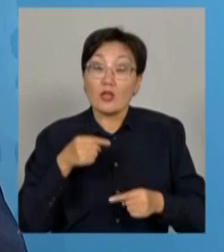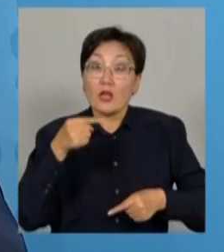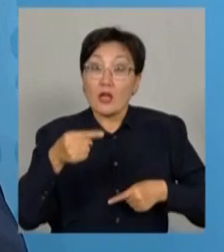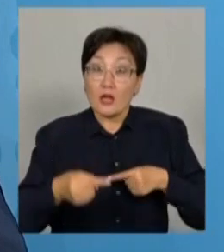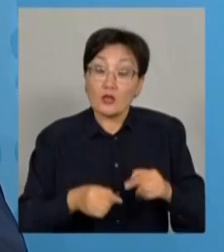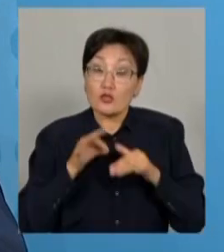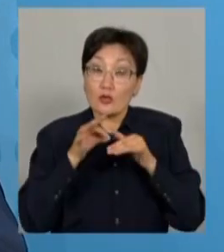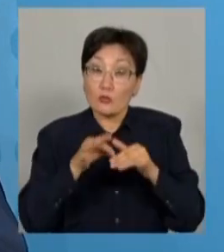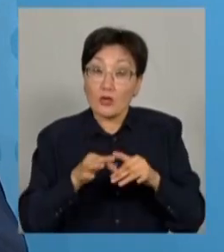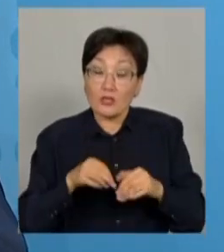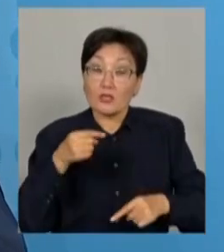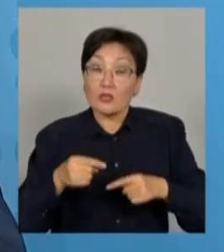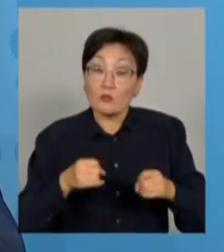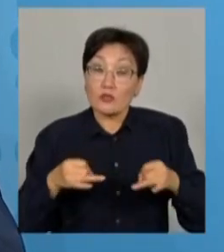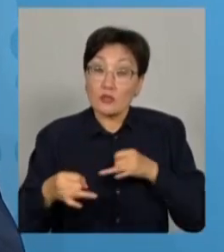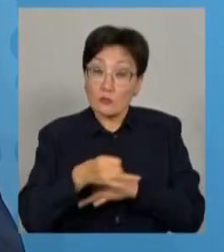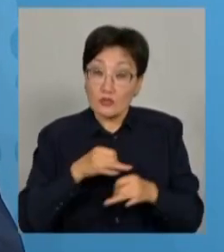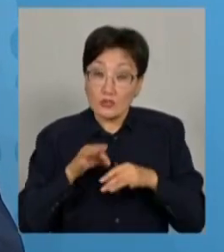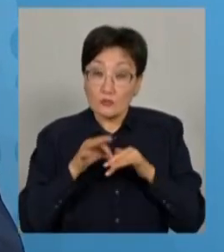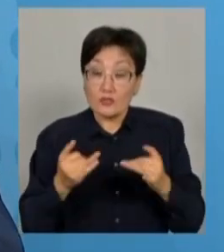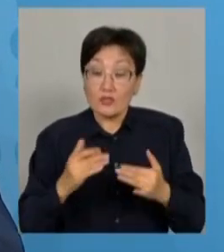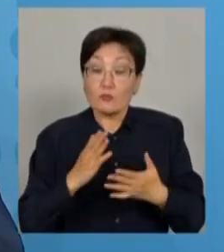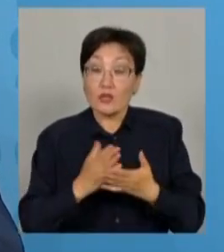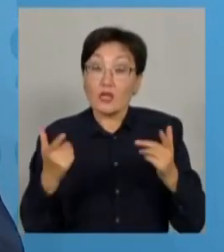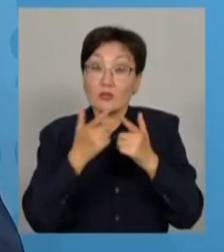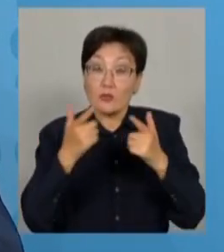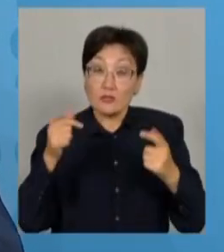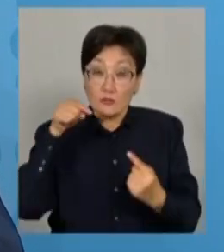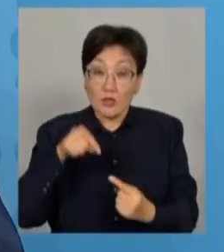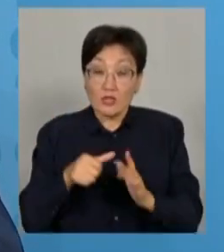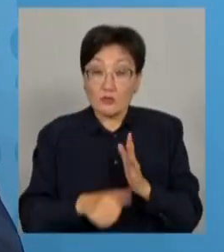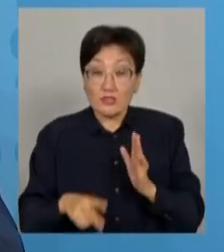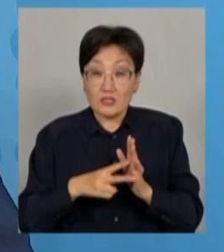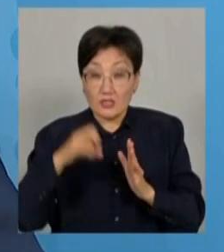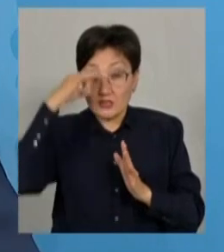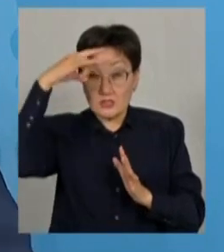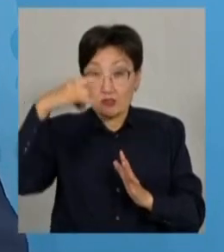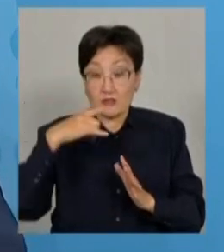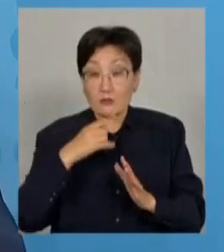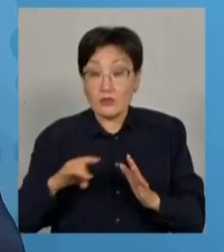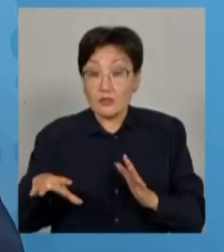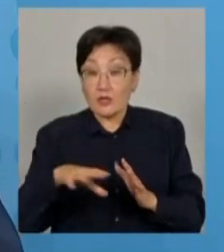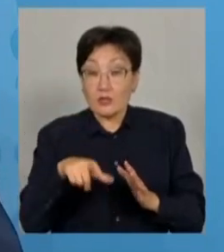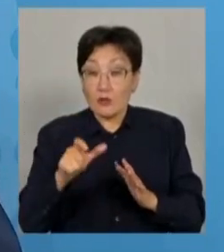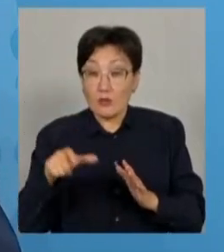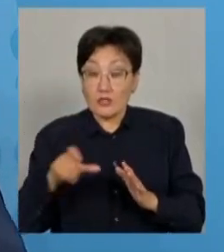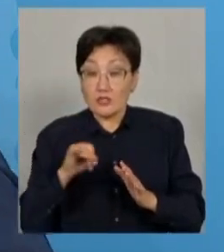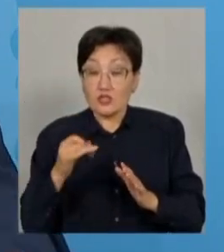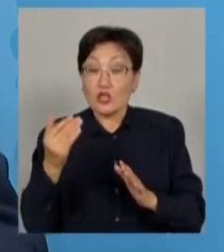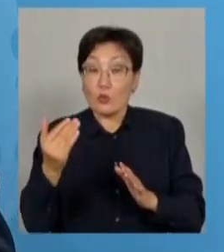келіссөздер жүргізілуде. Қолда бар ақпаратқа сәйкес 67 Қазақстан Республикасының азаматы